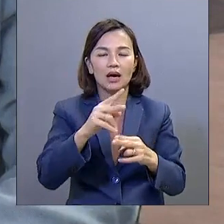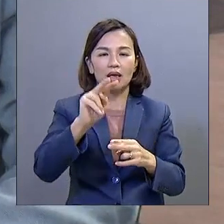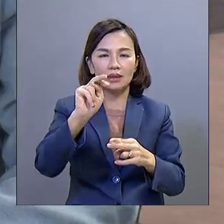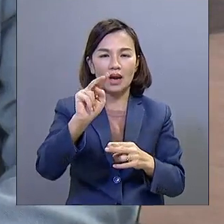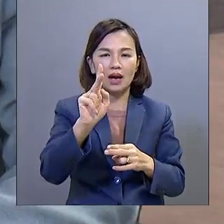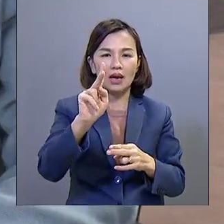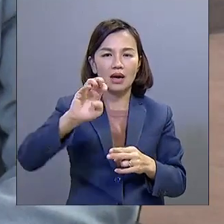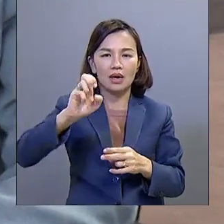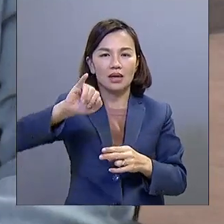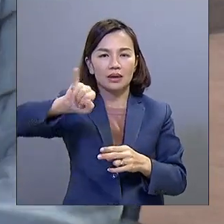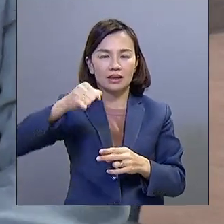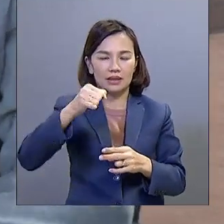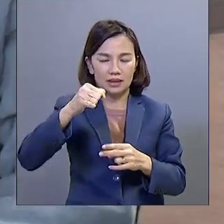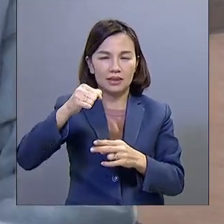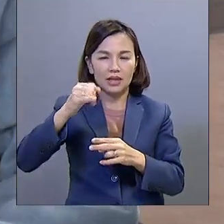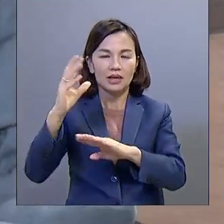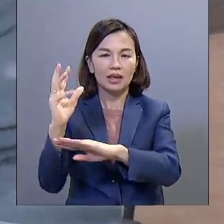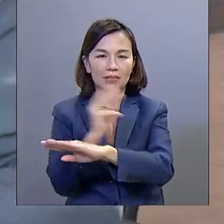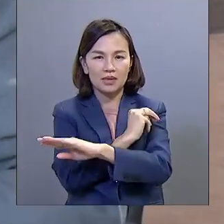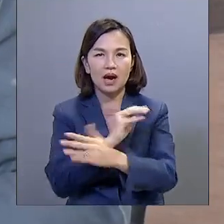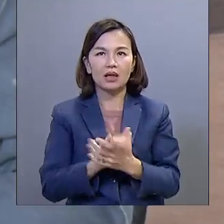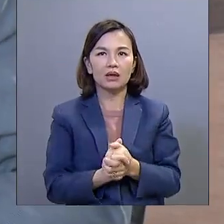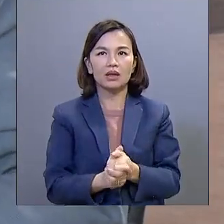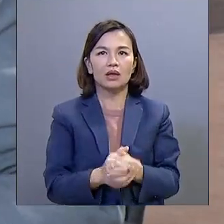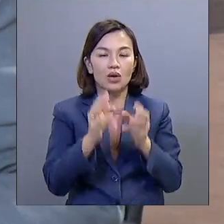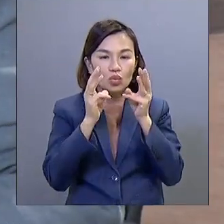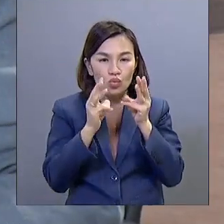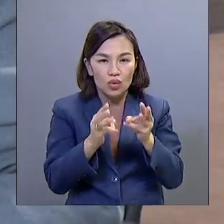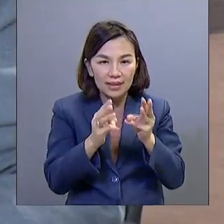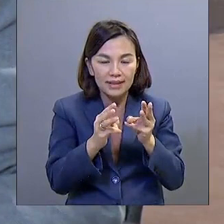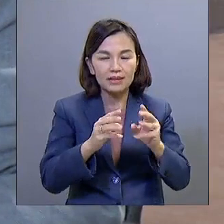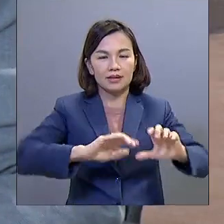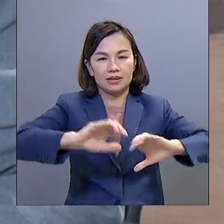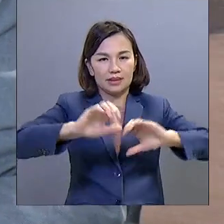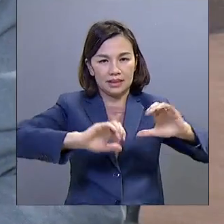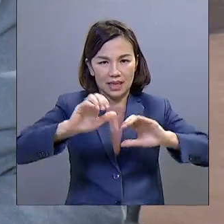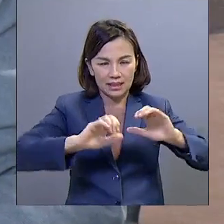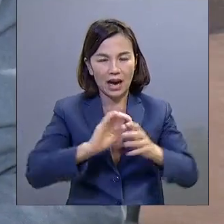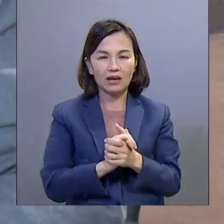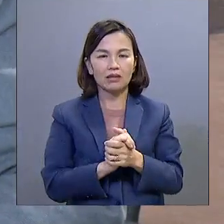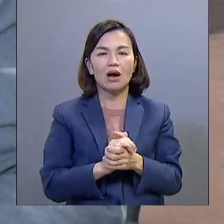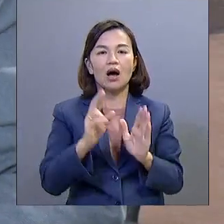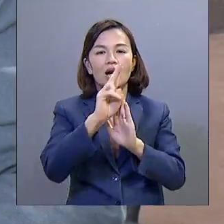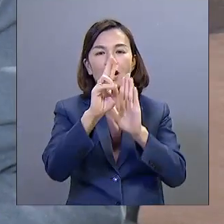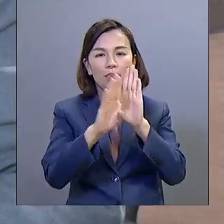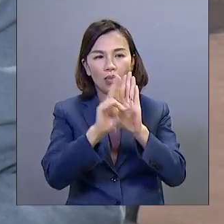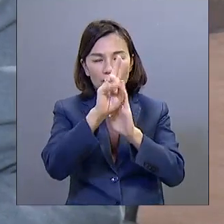ที่ต้องใช้เรื่องพวกนี้เข้ามาสู่มิติทางการเมืองเป็นธนกิจทางการเมืองมันจะไป